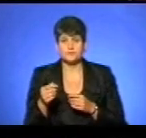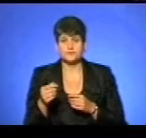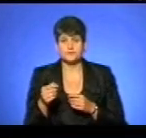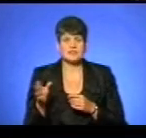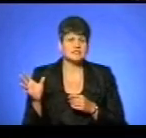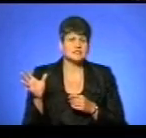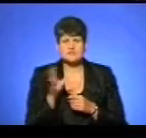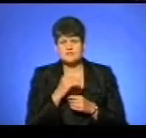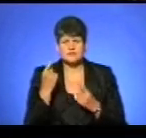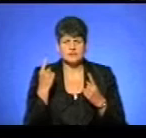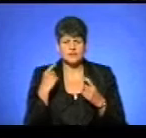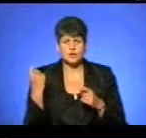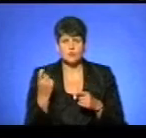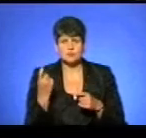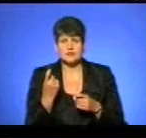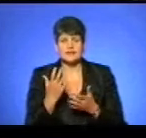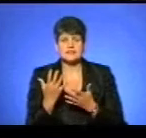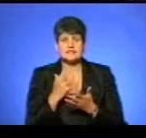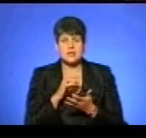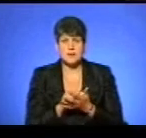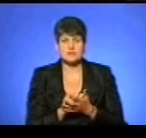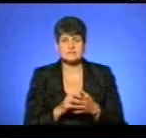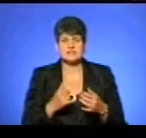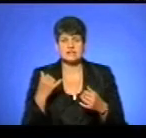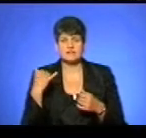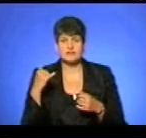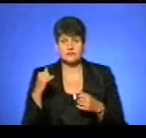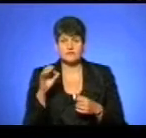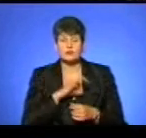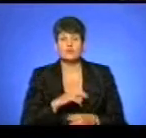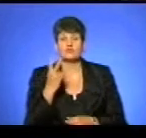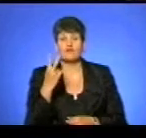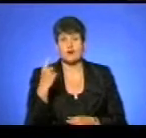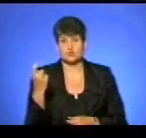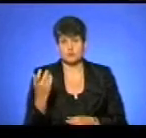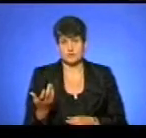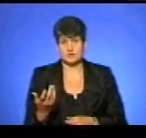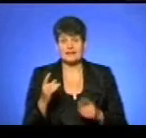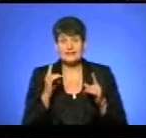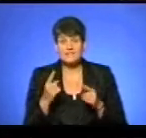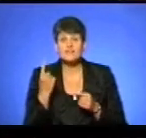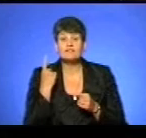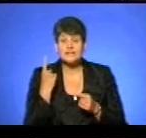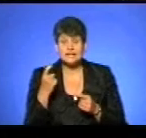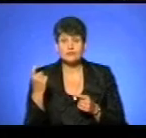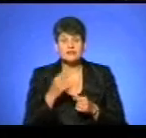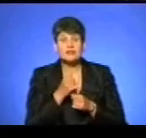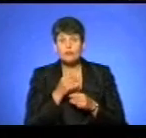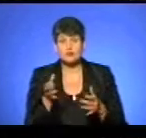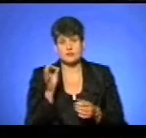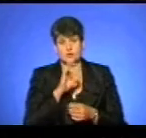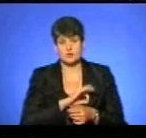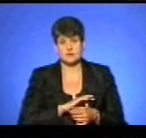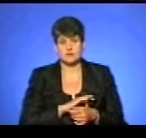всіх великих господарств, які займаються тваринництвом, скористалося тільки два господарства. Тобто навіть великі господарства вони не могли